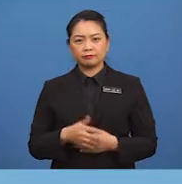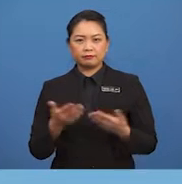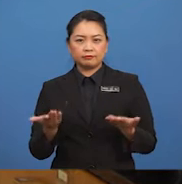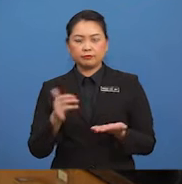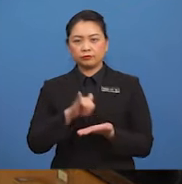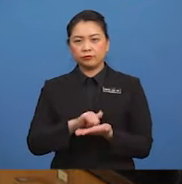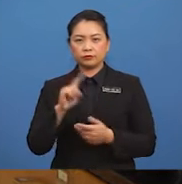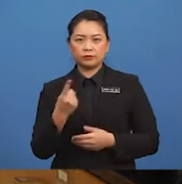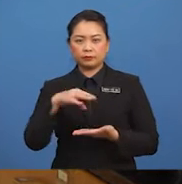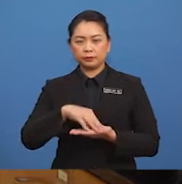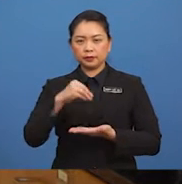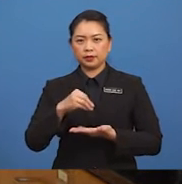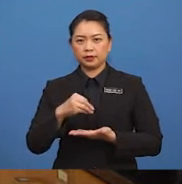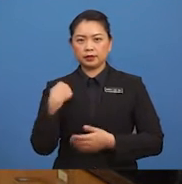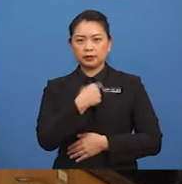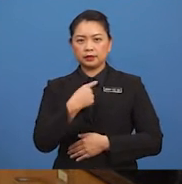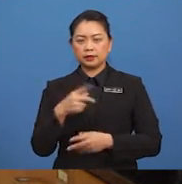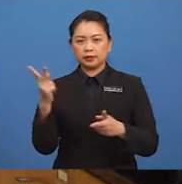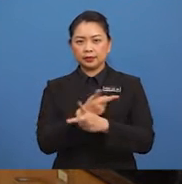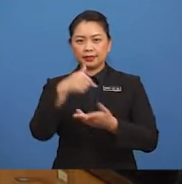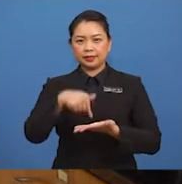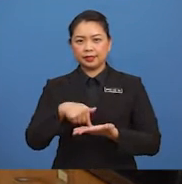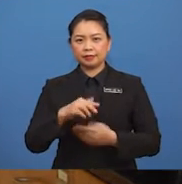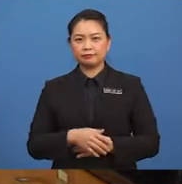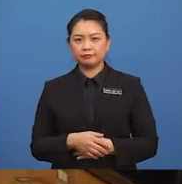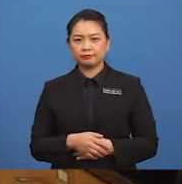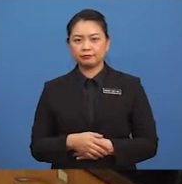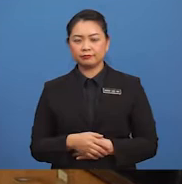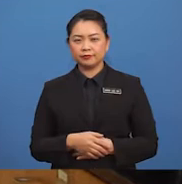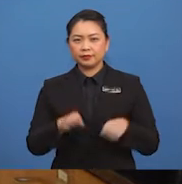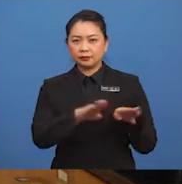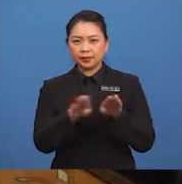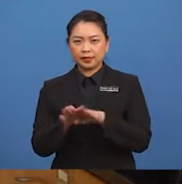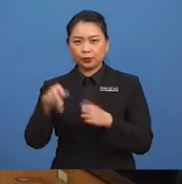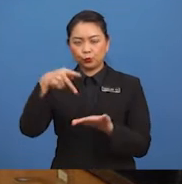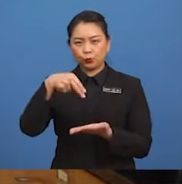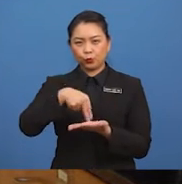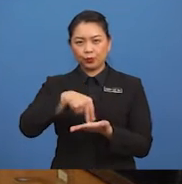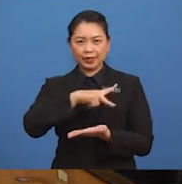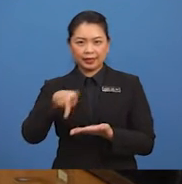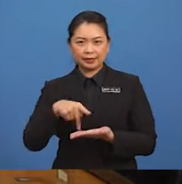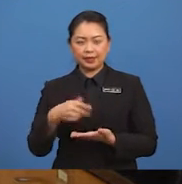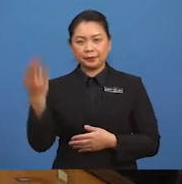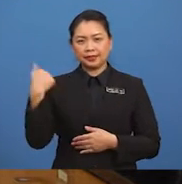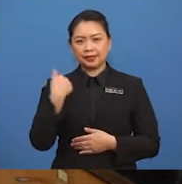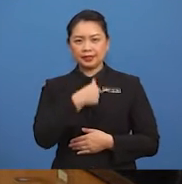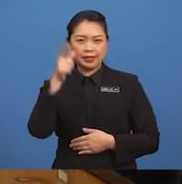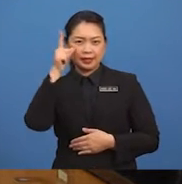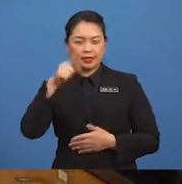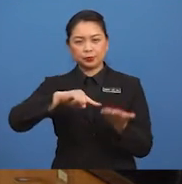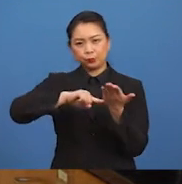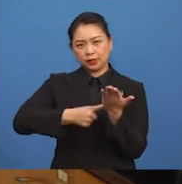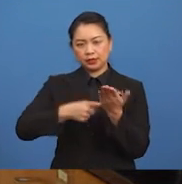Demikian tadi sesi pembelajaran kita pada kali ini. Sebagai ulang kaji, mari kita lihat